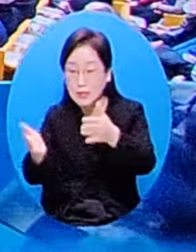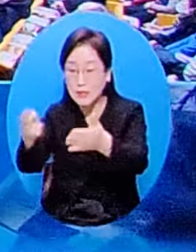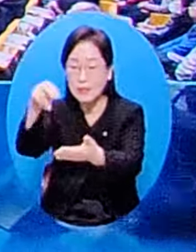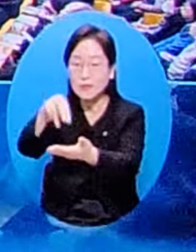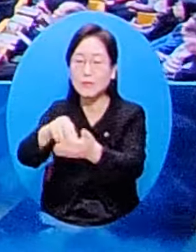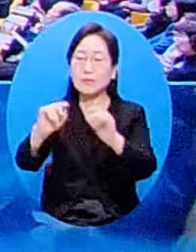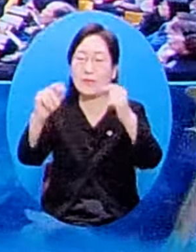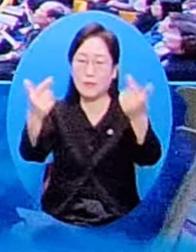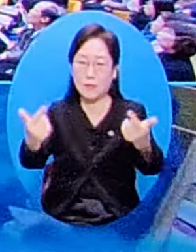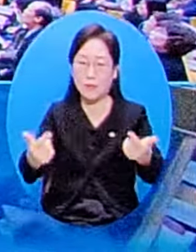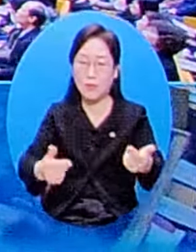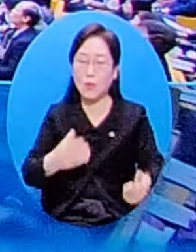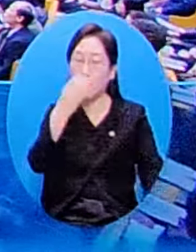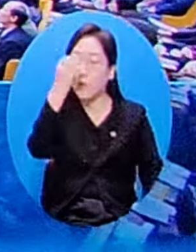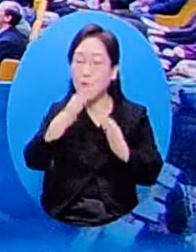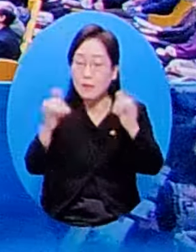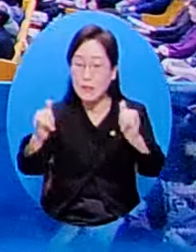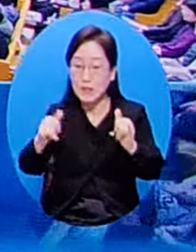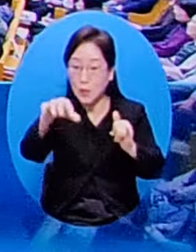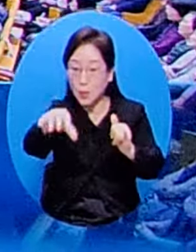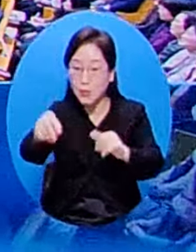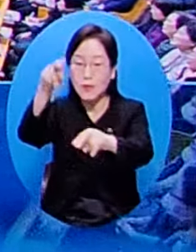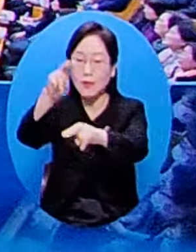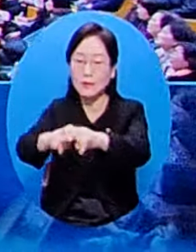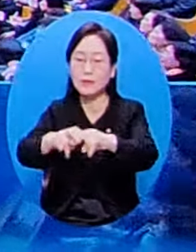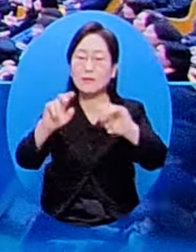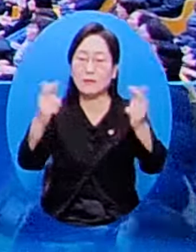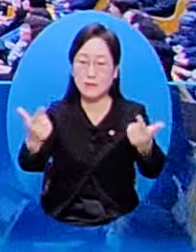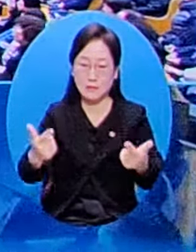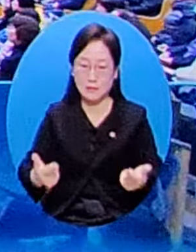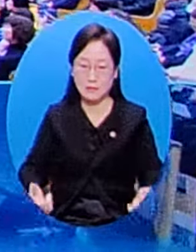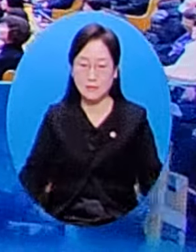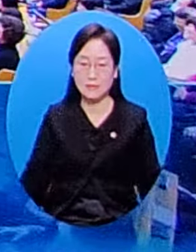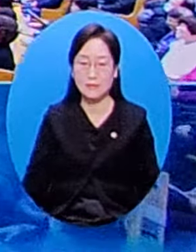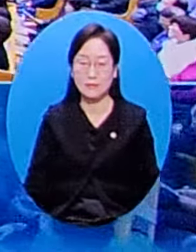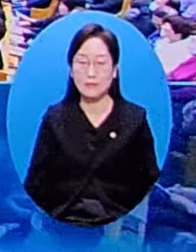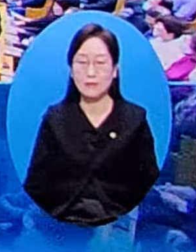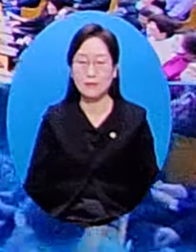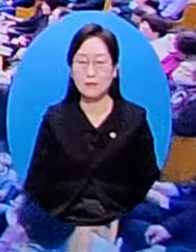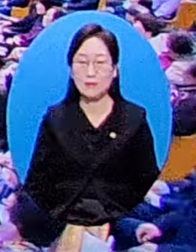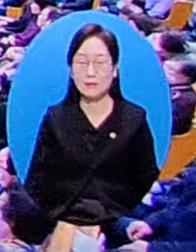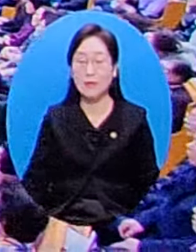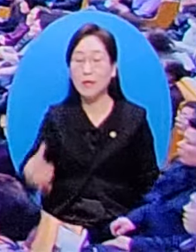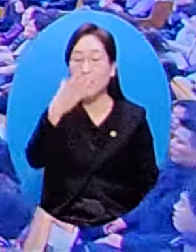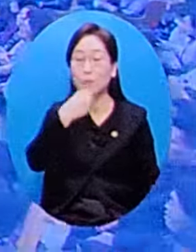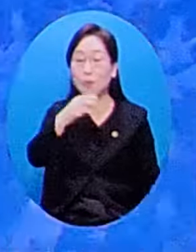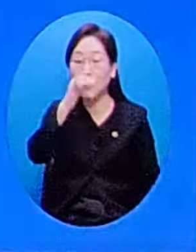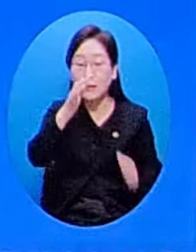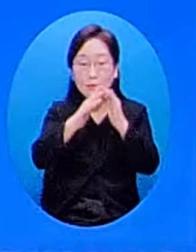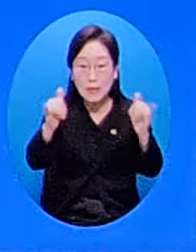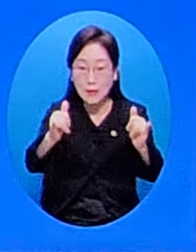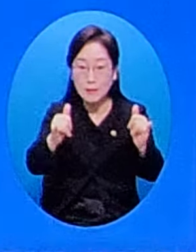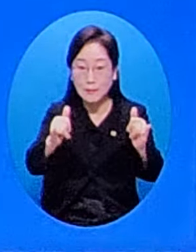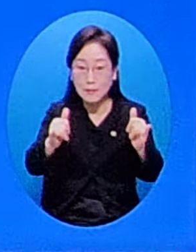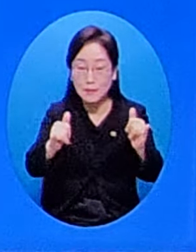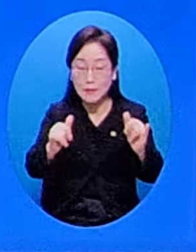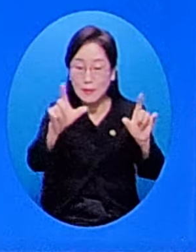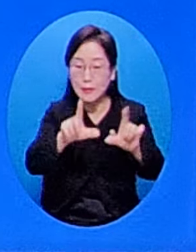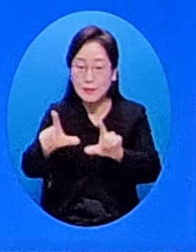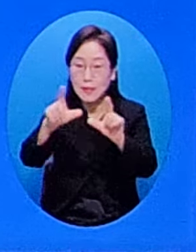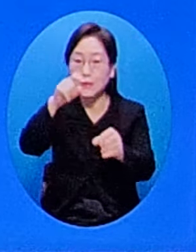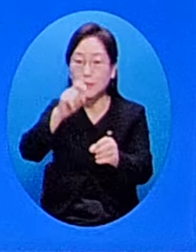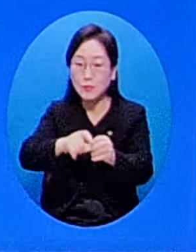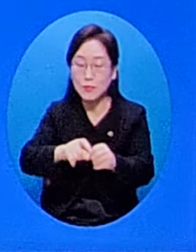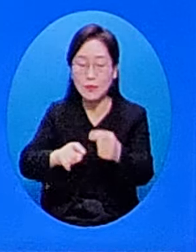서지 아니하며 오만한 자들의 자리에 앉지 아니하고 이렇게 말씀합니다. 복 있는 사람으로 살아가기 위해서 세 가지